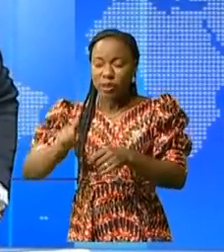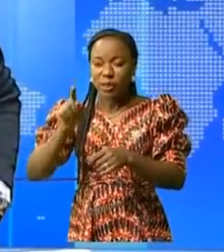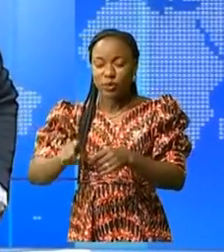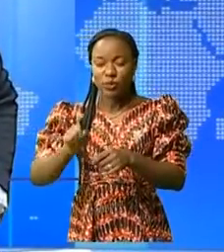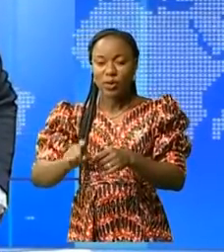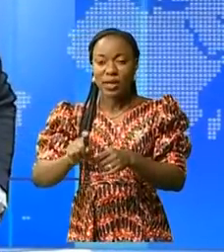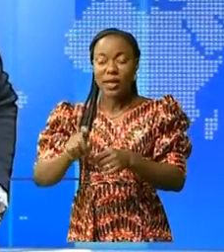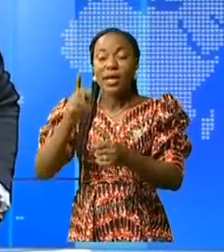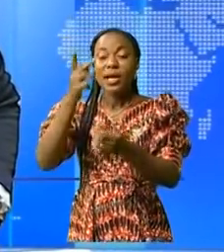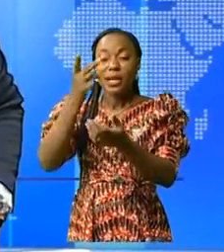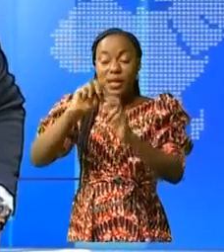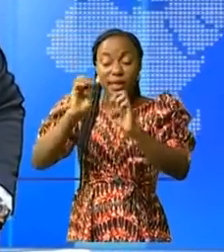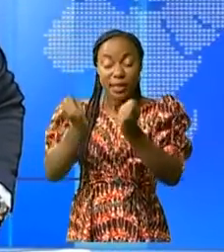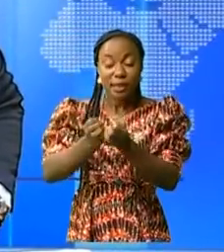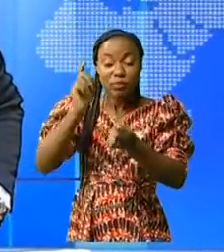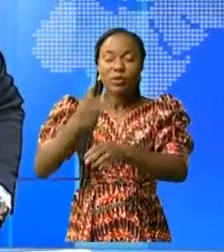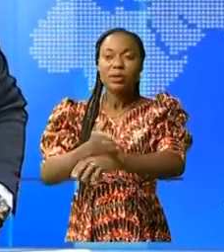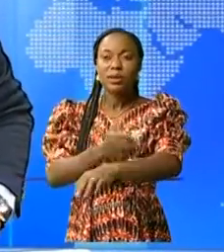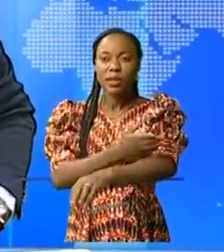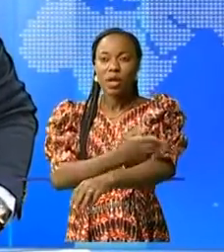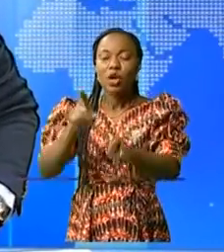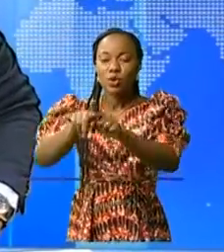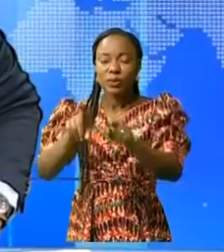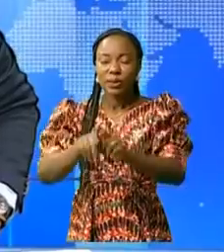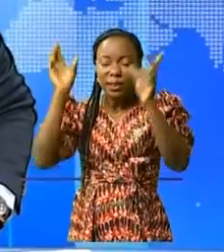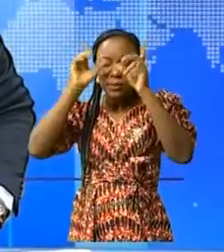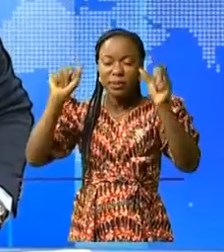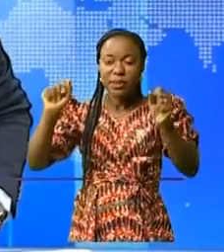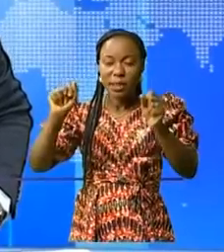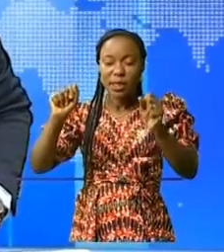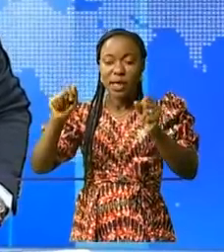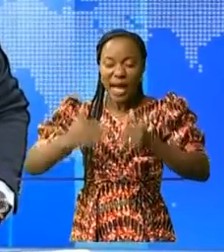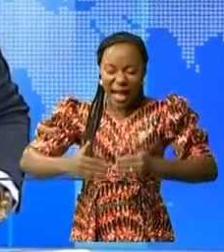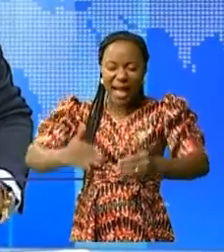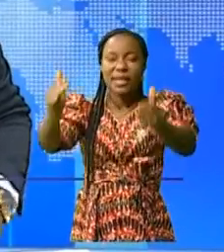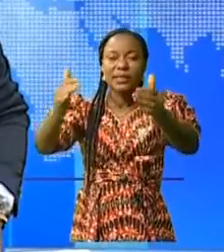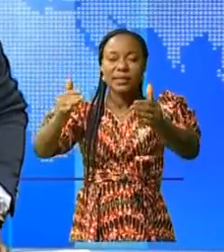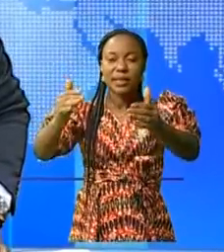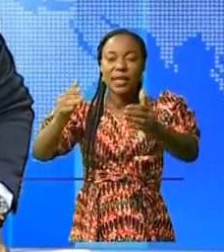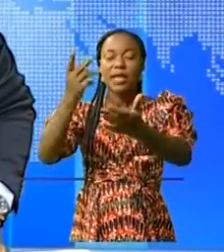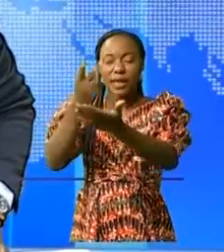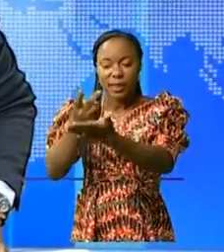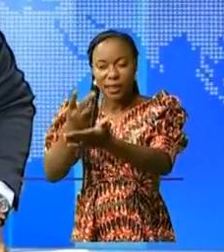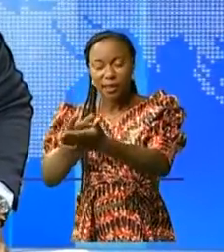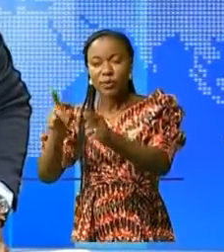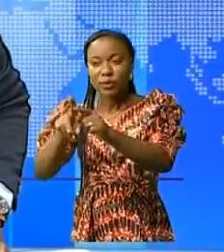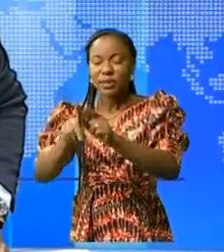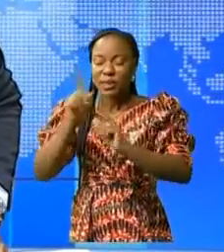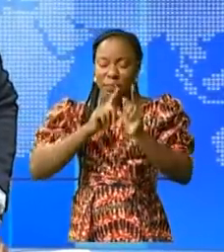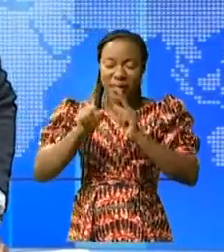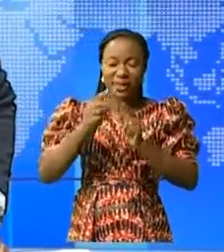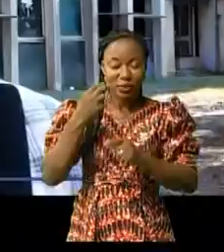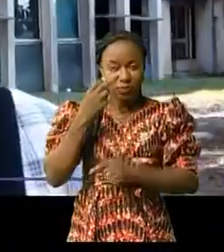da les i les lieux par ja santé mulongoy s'exprime atteint au micro de luc sonne le cabba